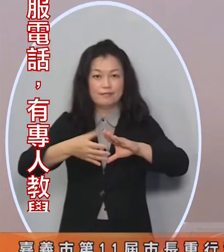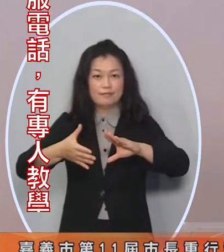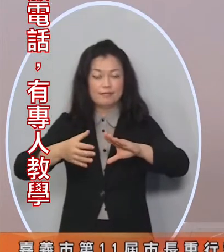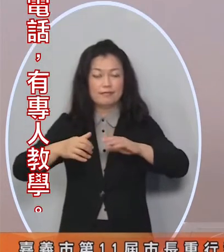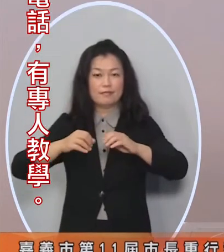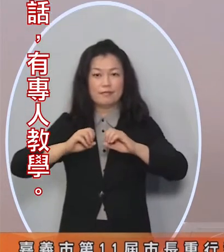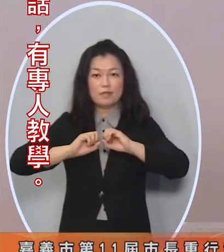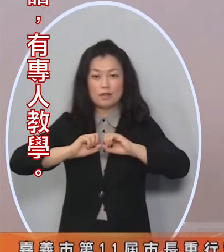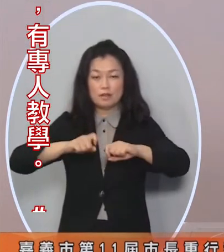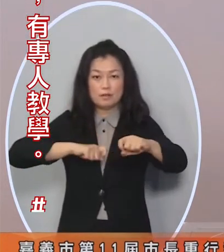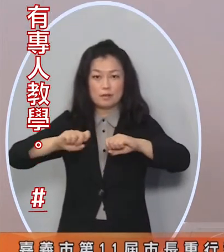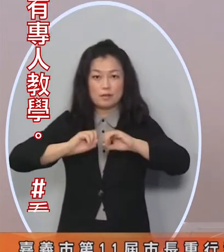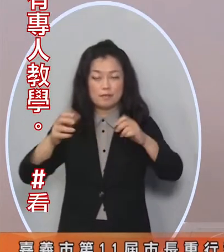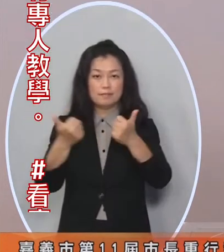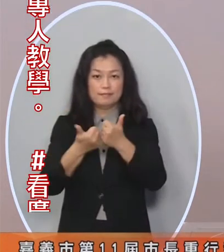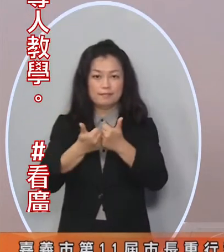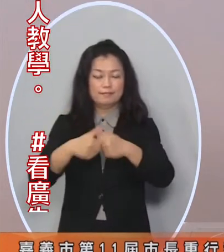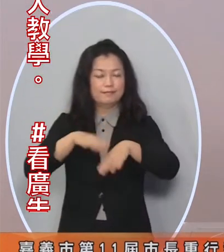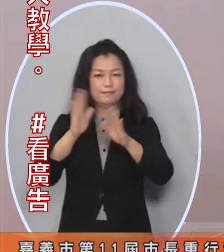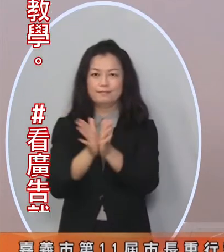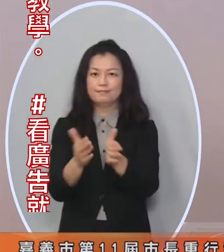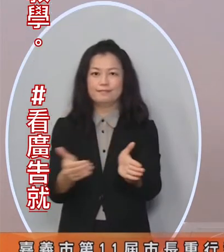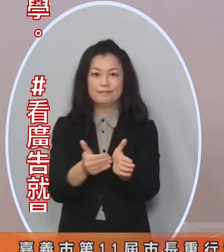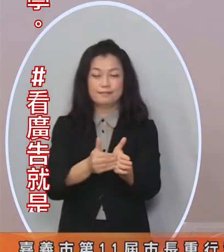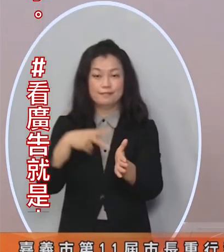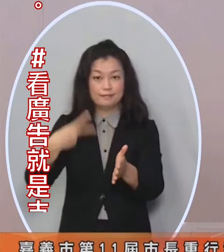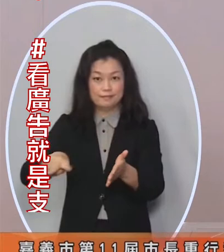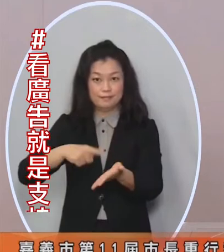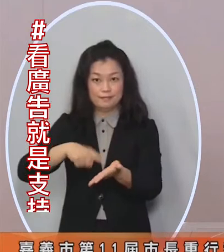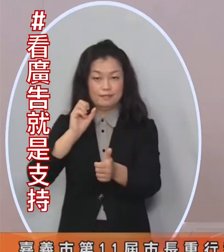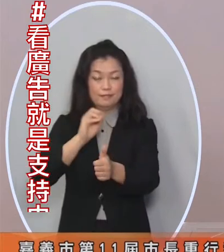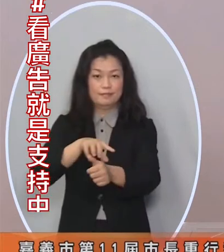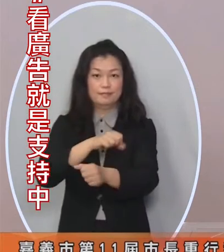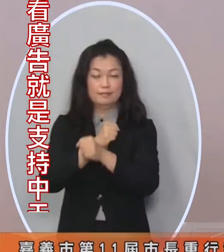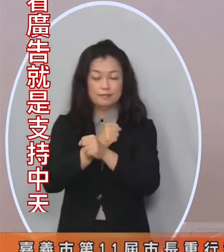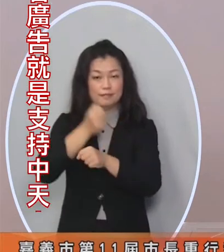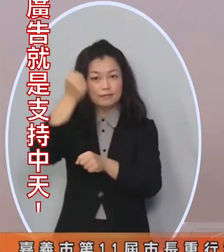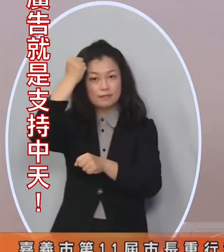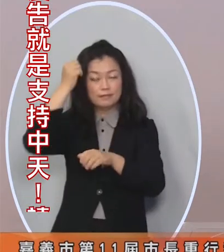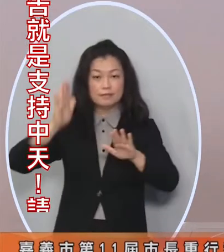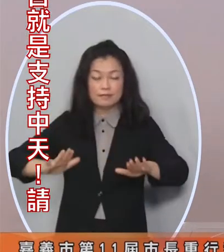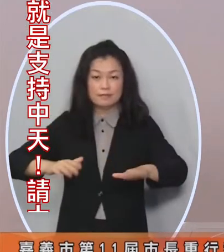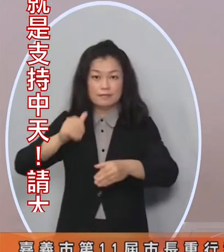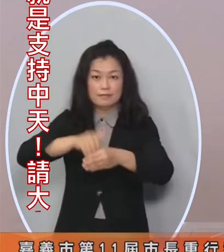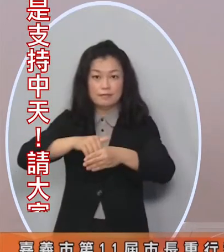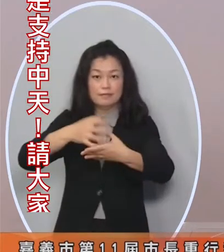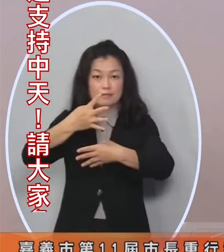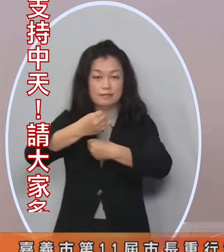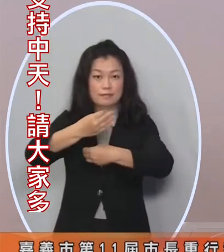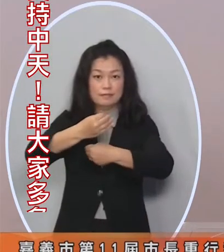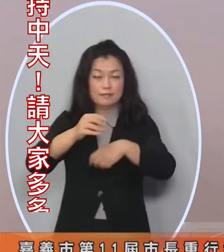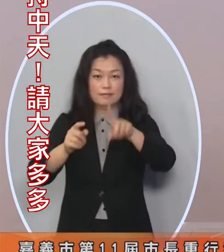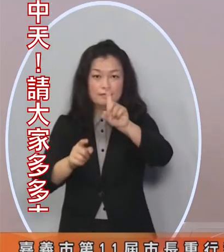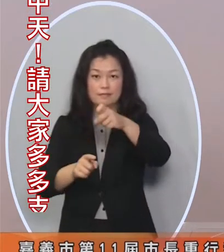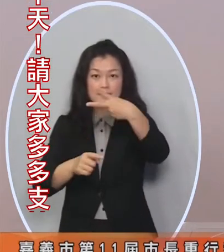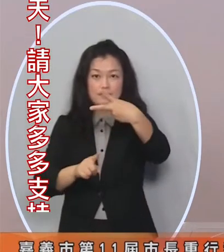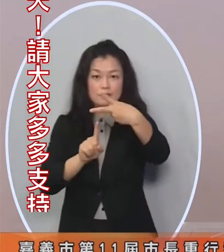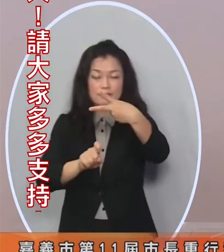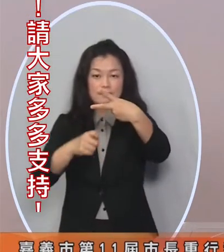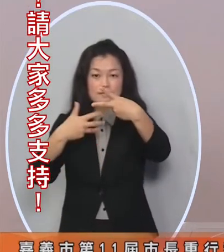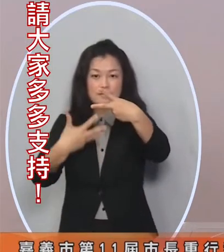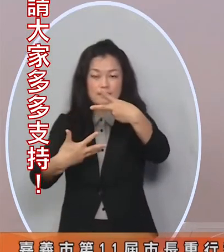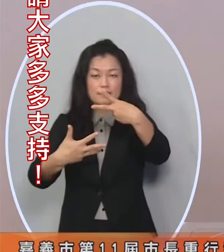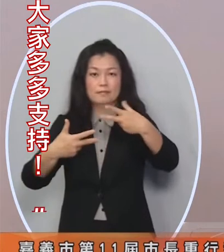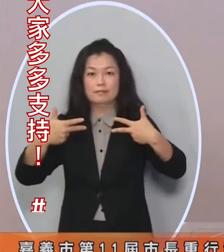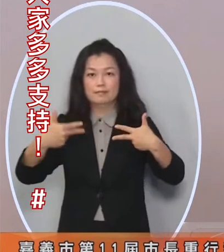会到这结束。再次提醒大家，会记得这届投票时间是